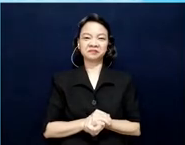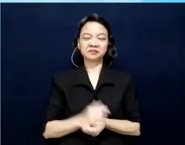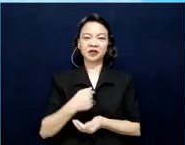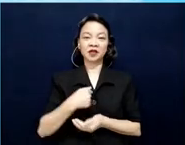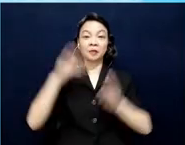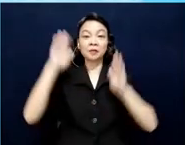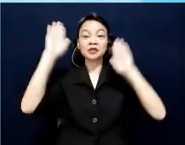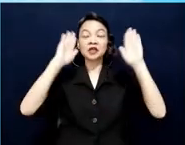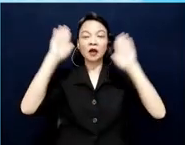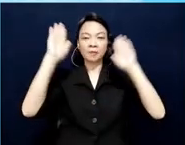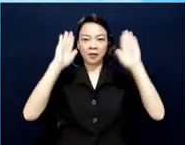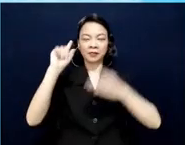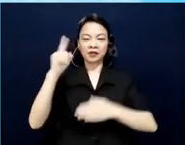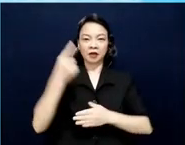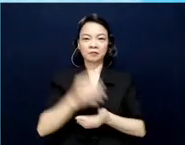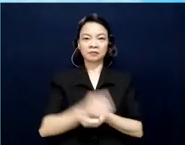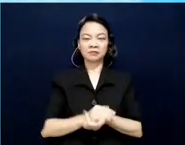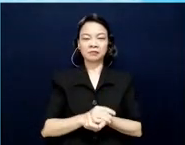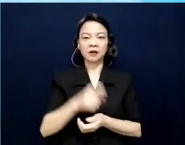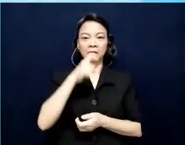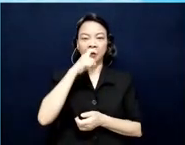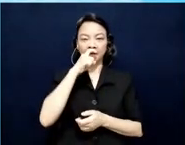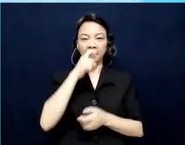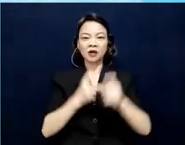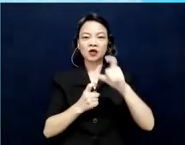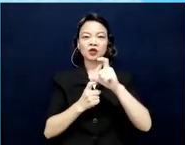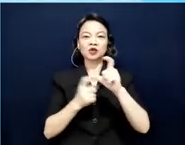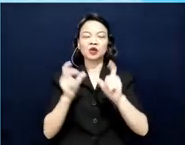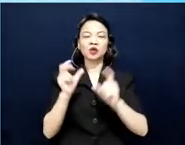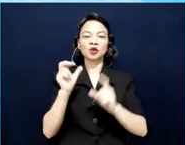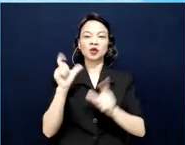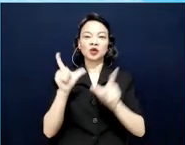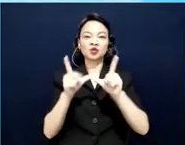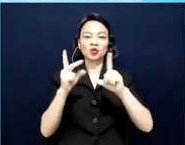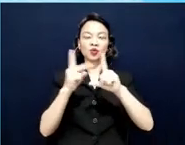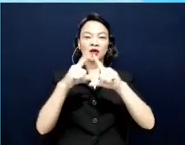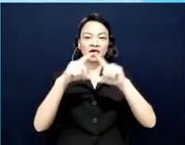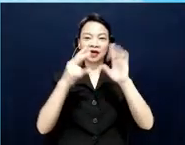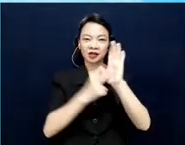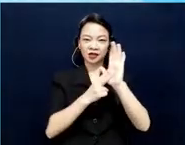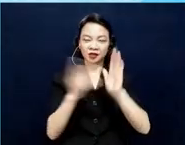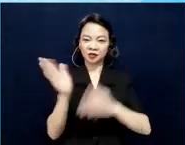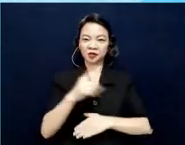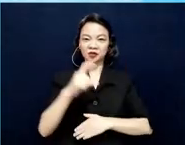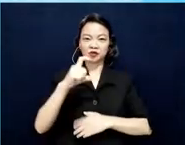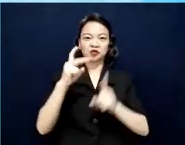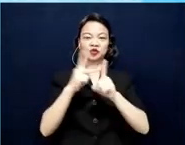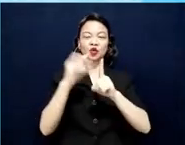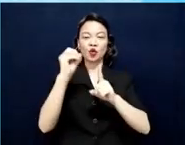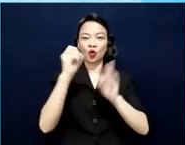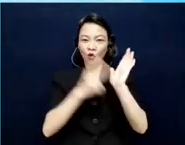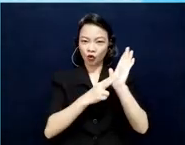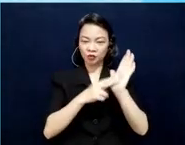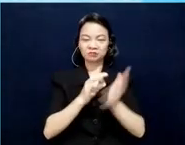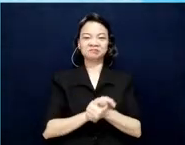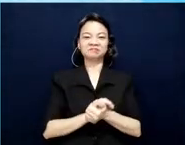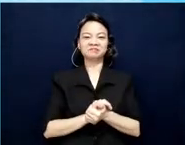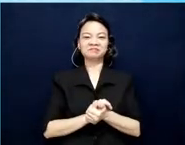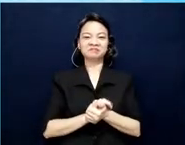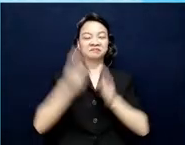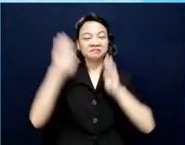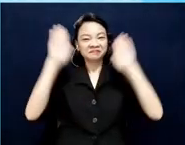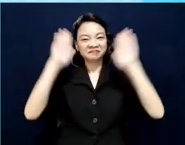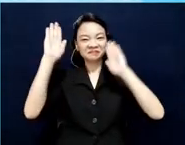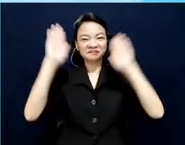pertama Bapak Sehan Chon yang merupakan Presiden Direktur AstraZeneca Indonesia. Pak Sehan.